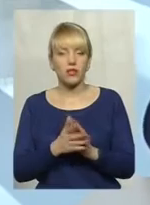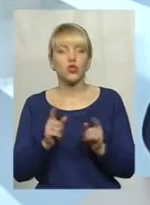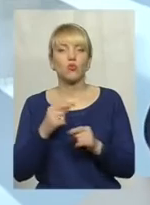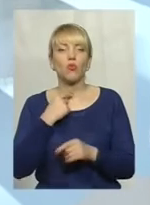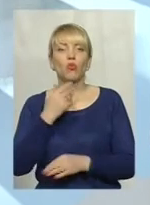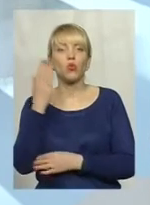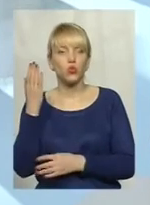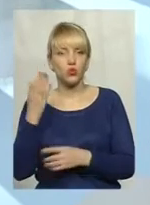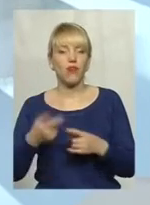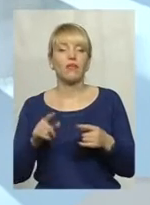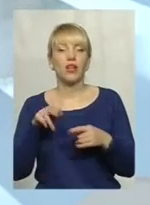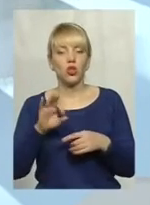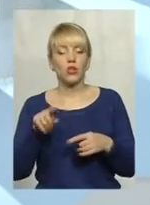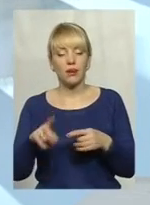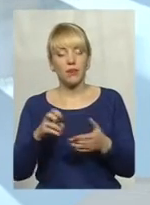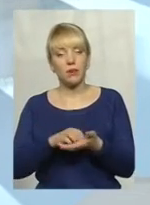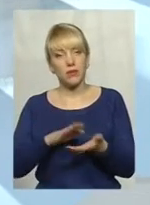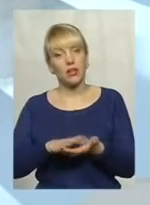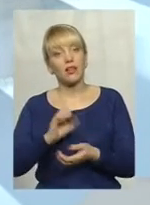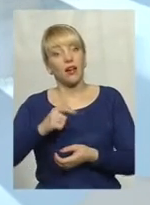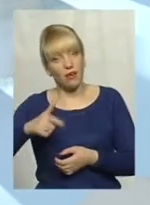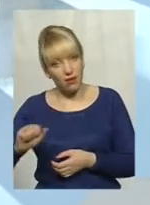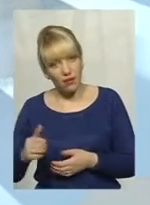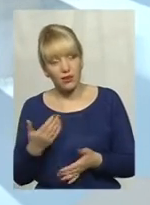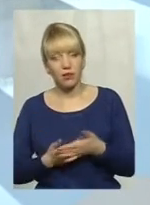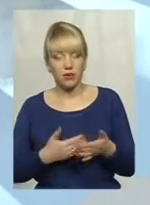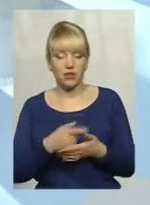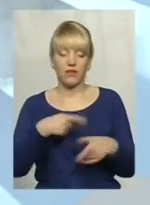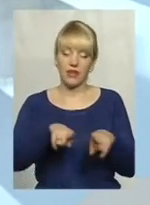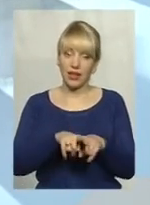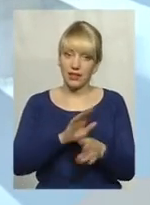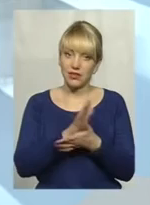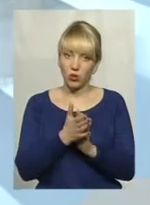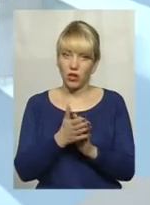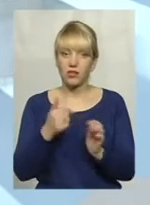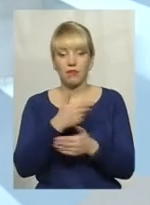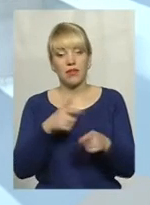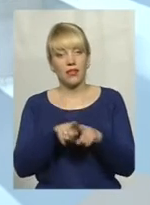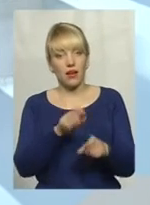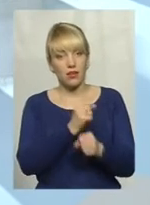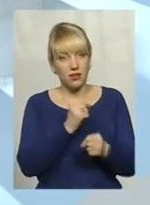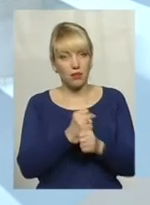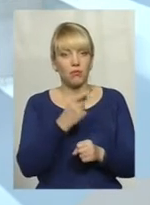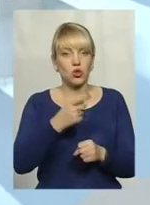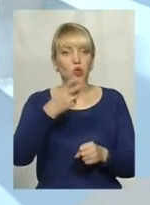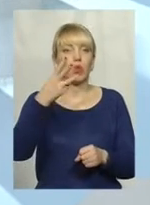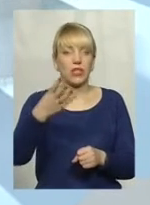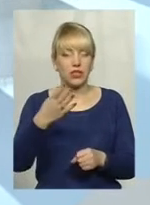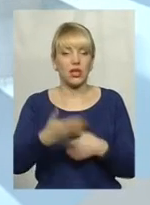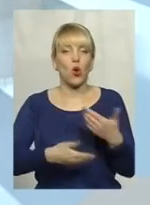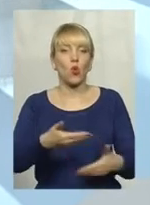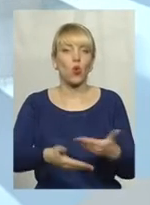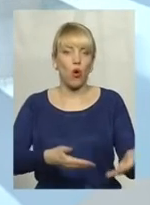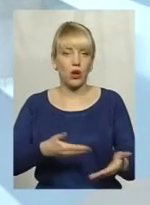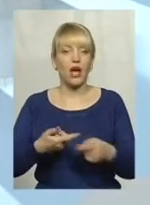якось вписати норми. Тобто, ага, в такій-то ситуації ми діємо. Перше, друге, третій крок. Тобто, ну потрібно розписати